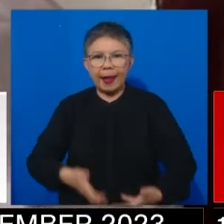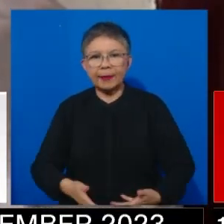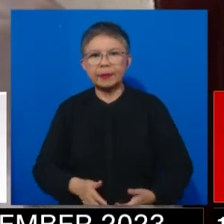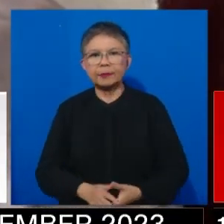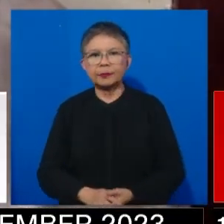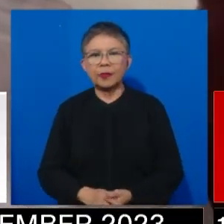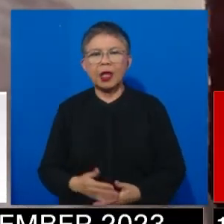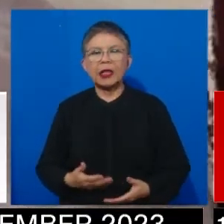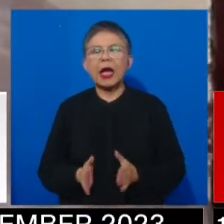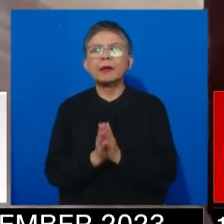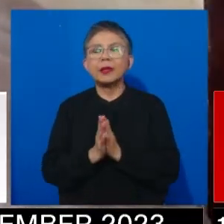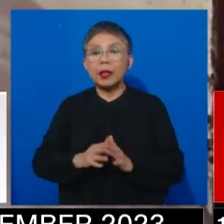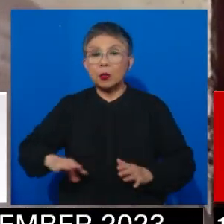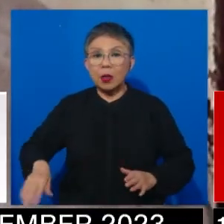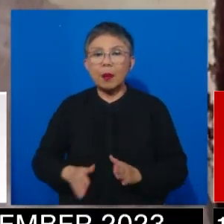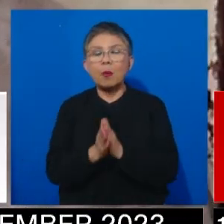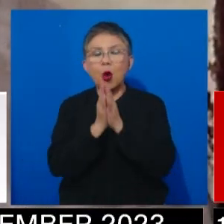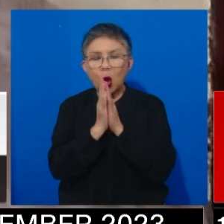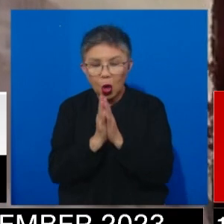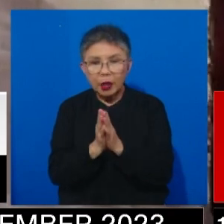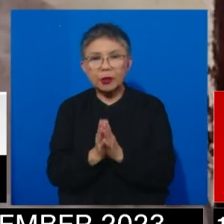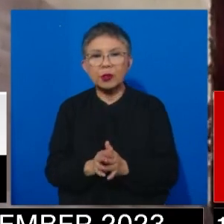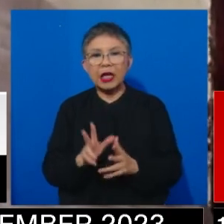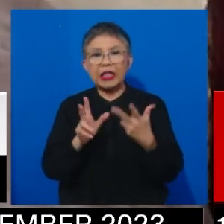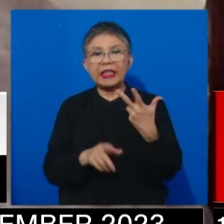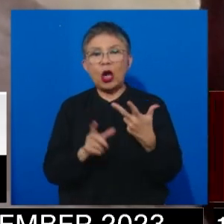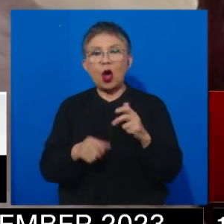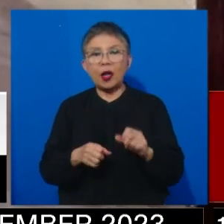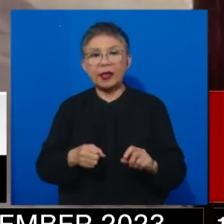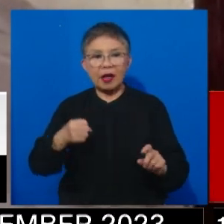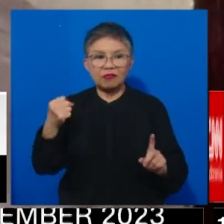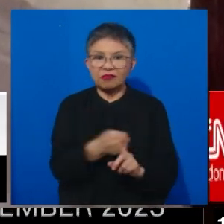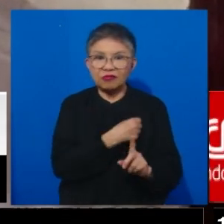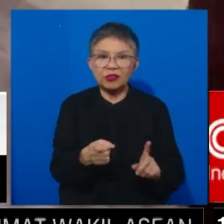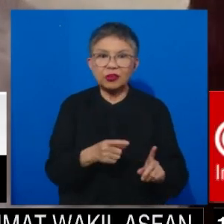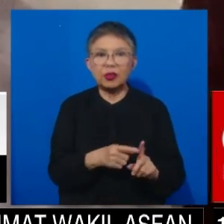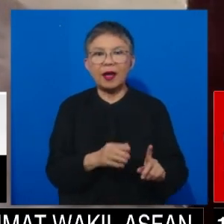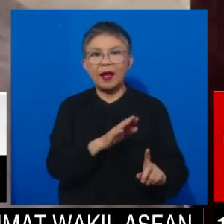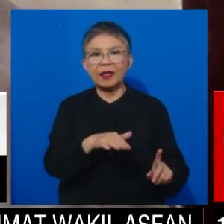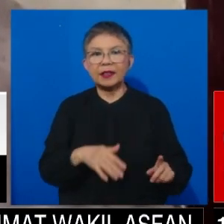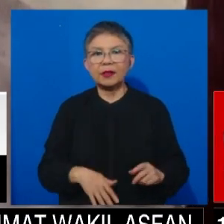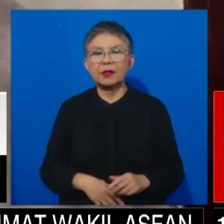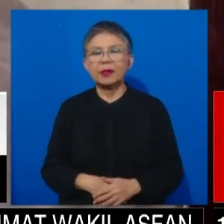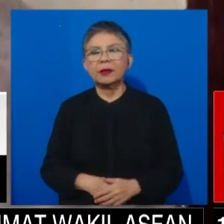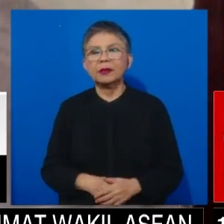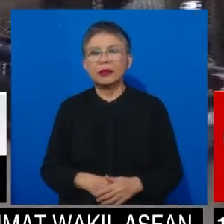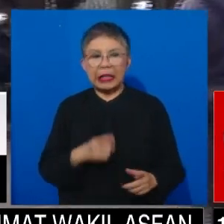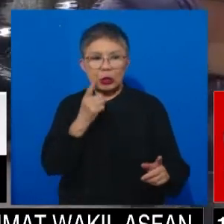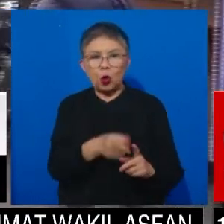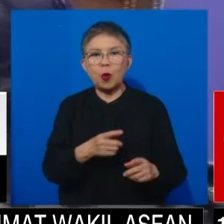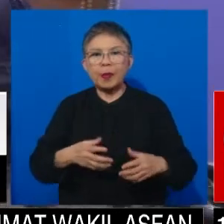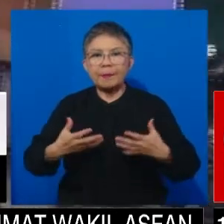Kami mohon dari keluarga, setimpal dengan apa yang dia perbuat, seadil-adil mungkin sama Bapak Pemerintah.